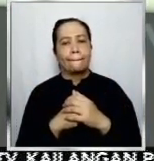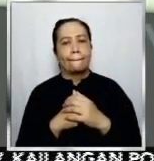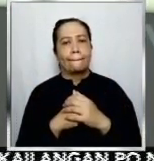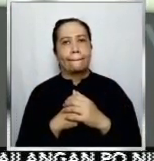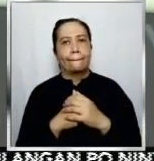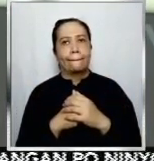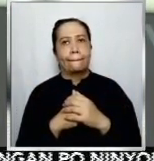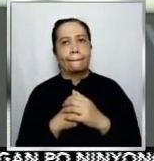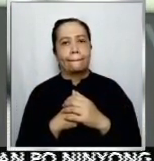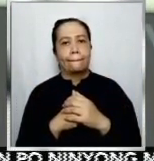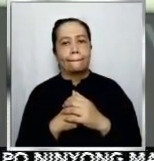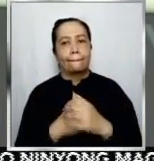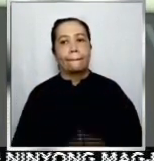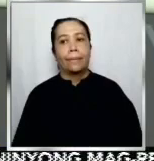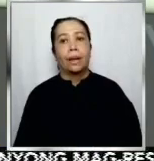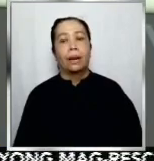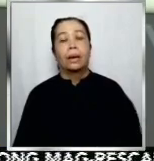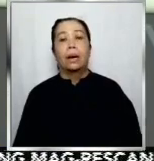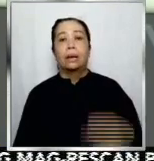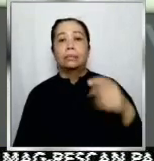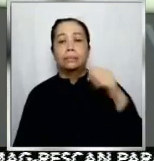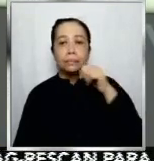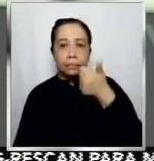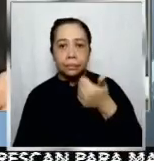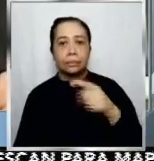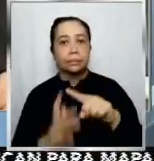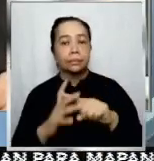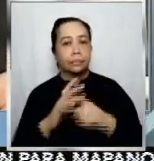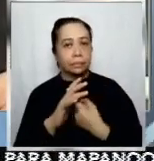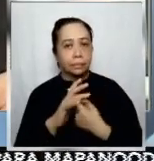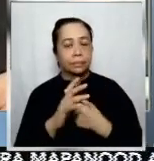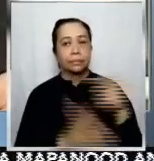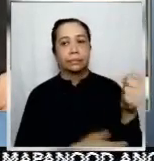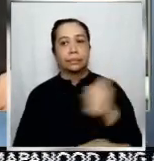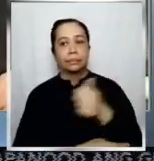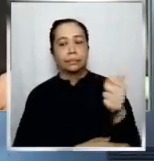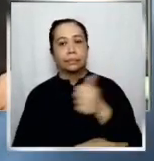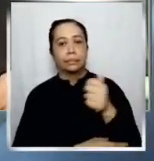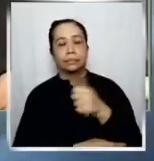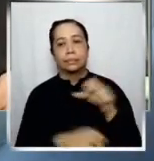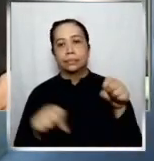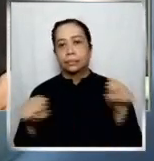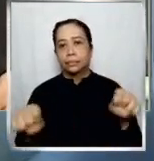tricycle drivers sa Pasig City. Ivan? Maraming salamat, Katrina Son.